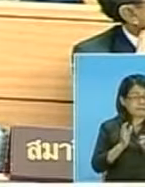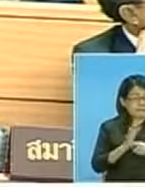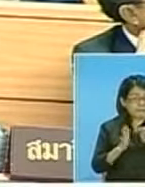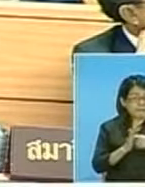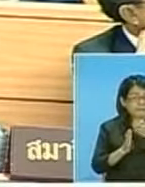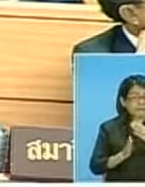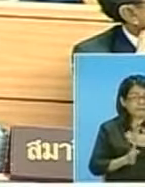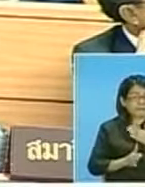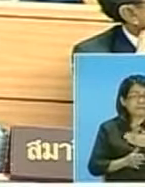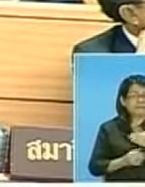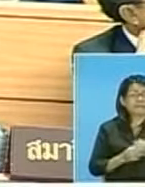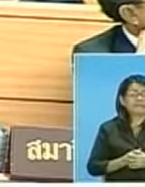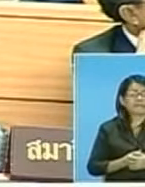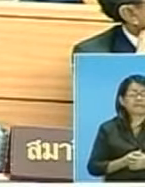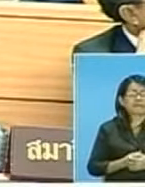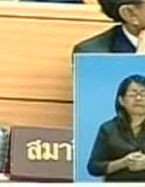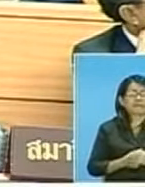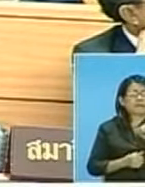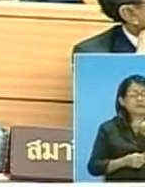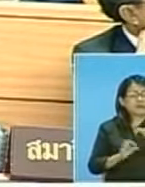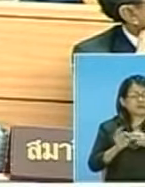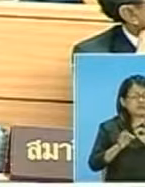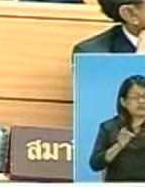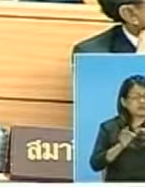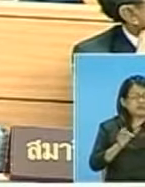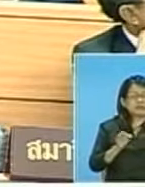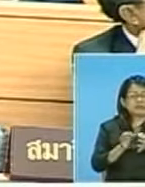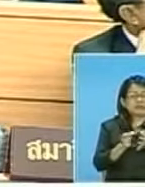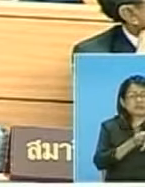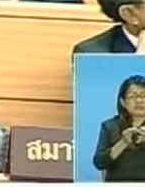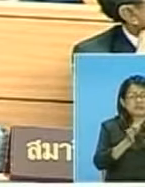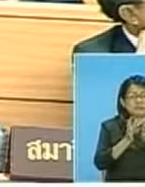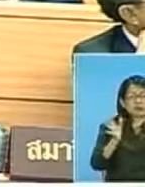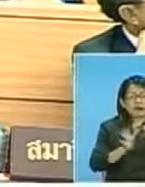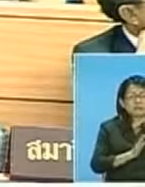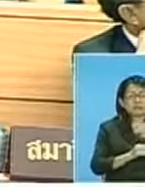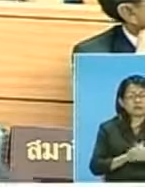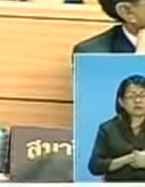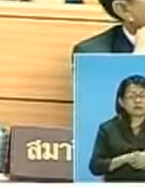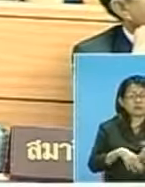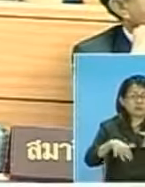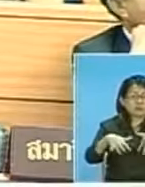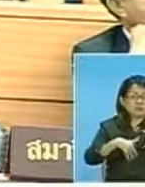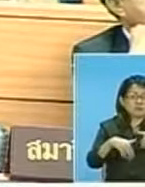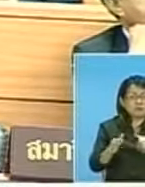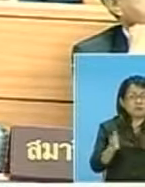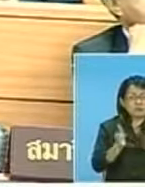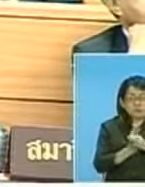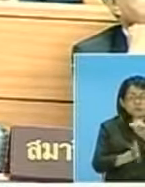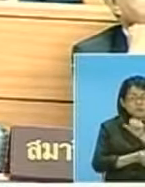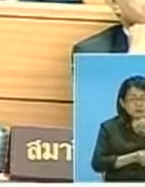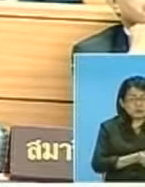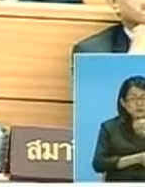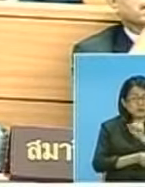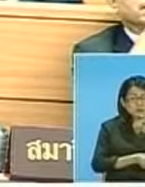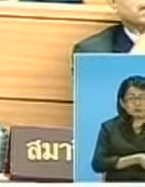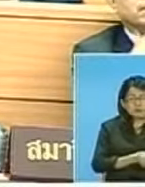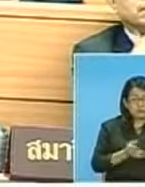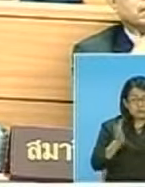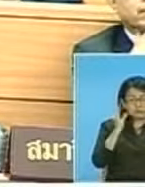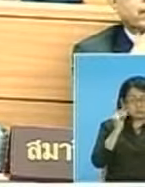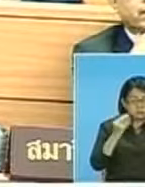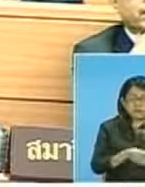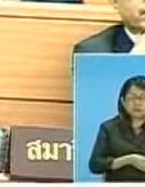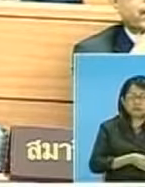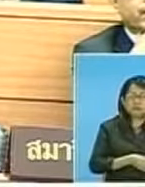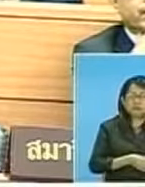ผมก็คงคิดว่าคงจะไม่จะเป็นจะต้องขยายความมากไปกว่านี้ท่านผู้ฟังและท่านสมาชิกทุกท่านที่อยู่ตรงนี้ก็คงจะ